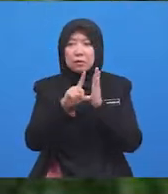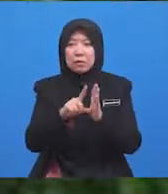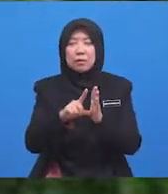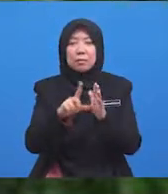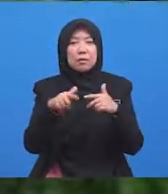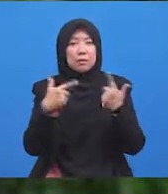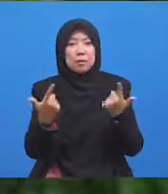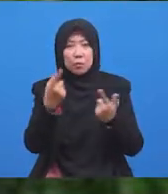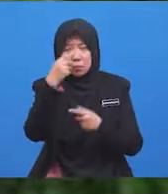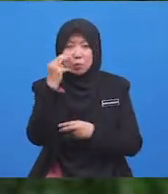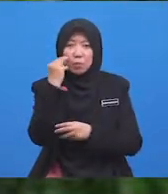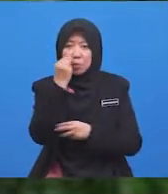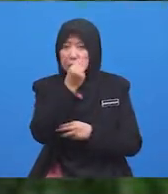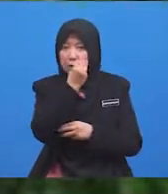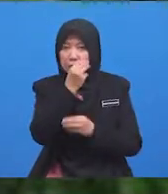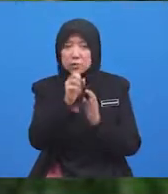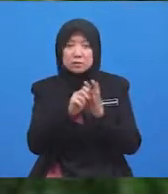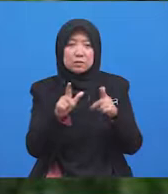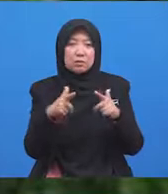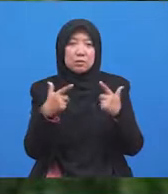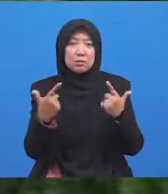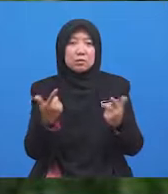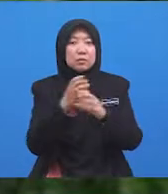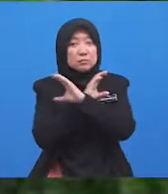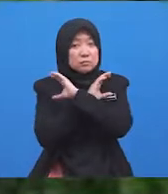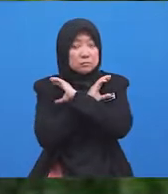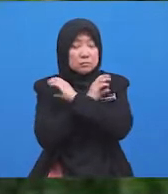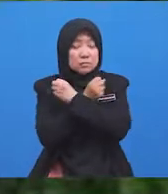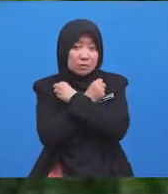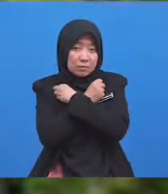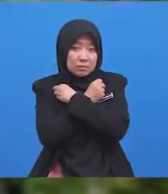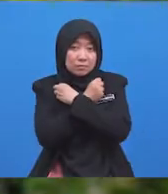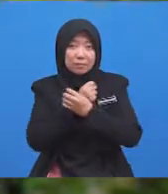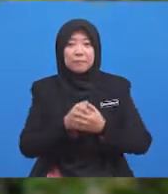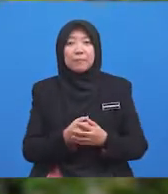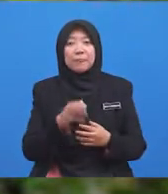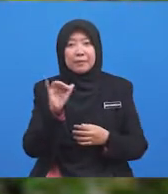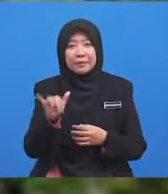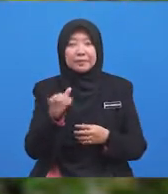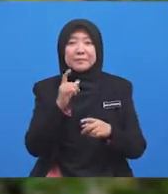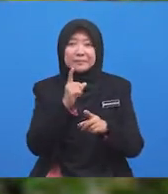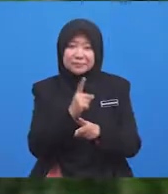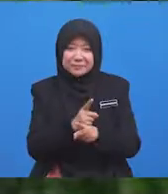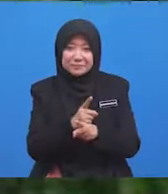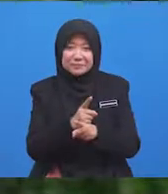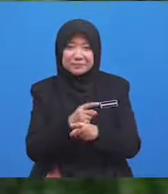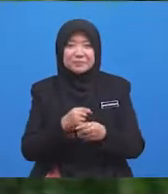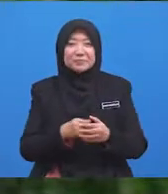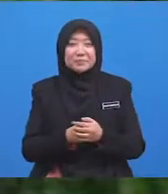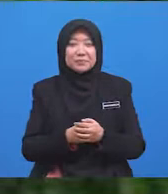bagi bunga mawar selain simbol cinta dan kasih saya Oh iya tepat sekali